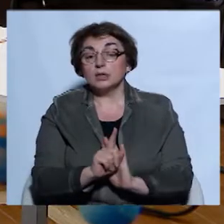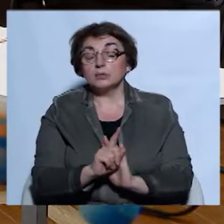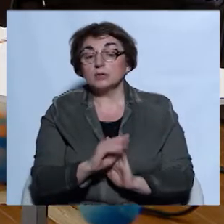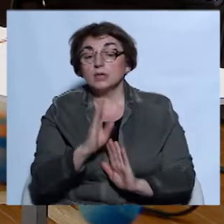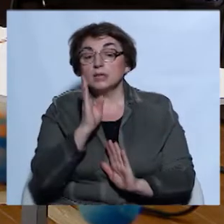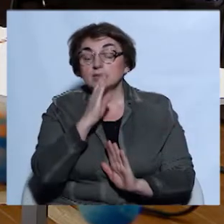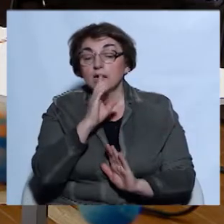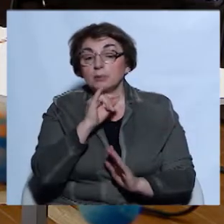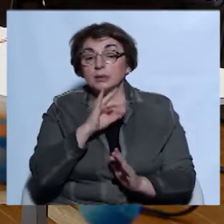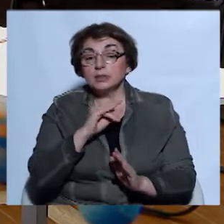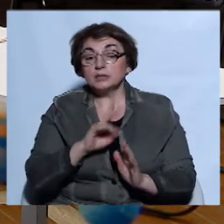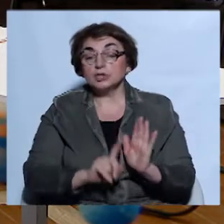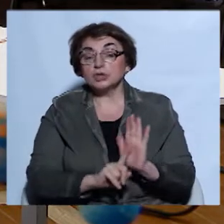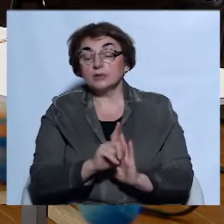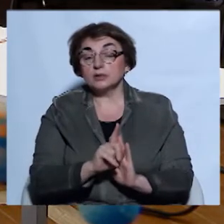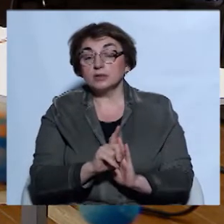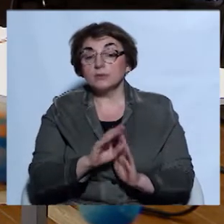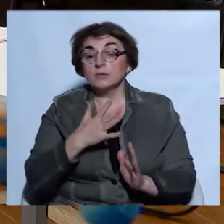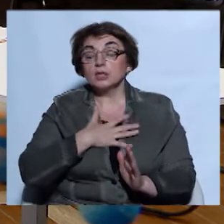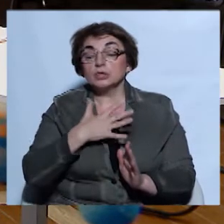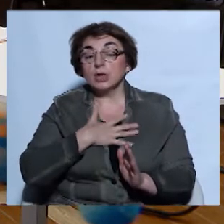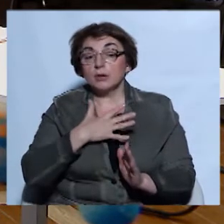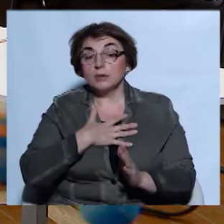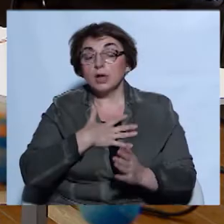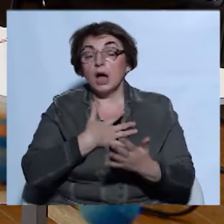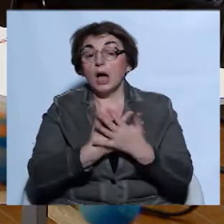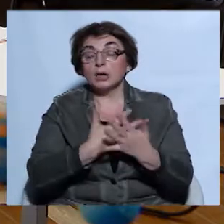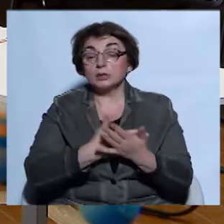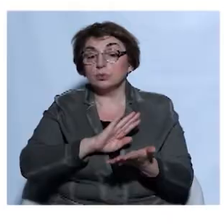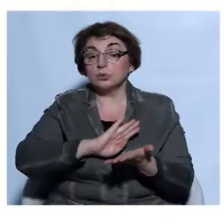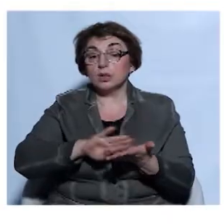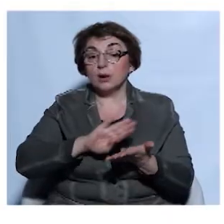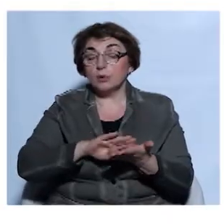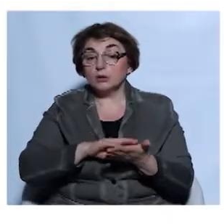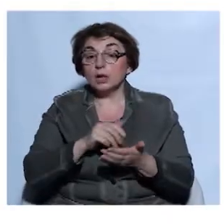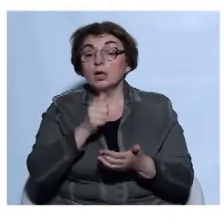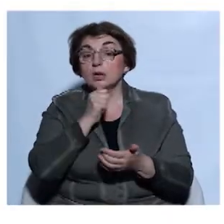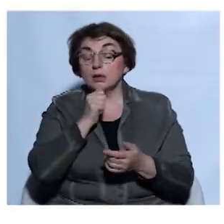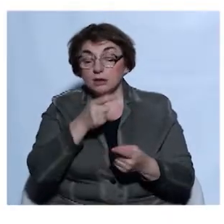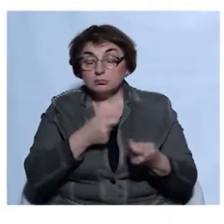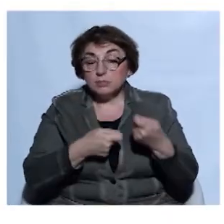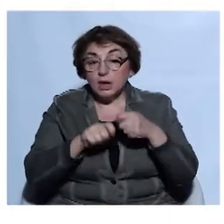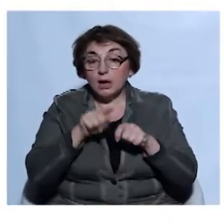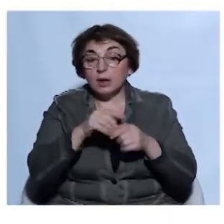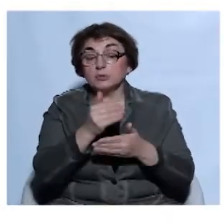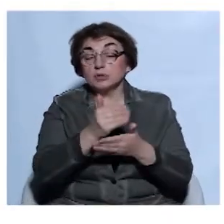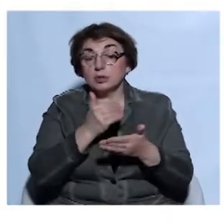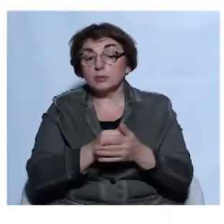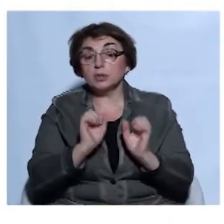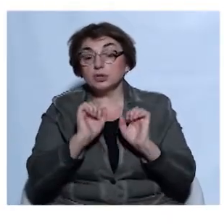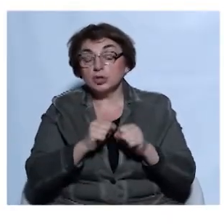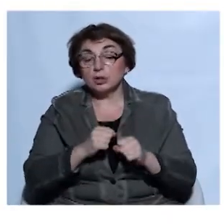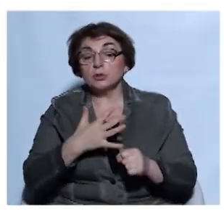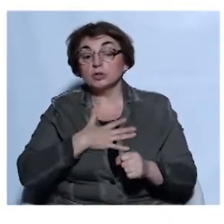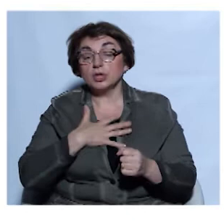დაიწყო წყალბადის ზეჟანგიდან ჟანგვადის აქტიური გამოყოფა და ლაბორატორიაშიც ამ მეთოდით შესაძლებელია,